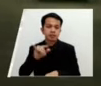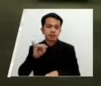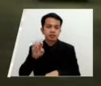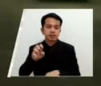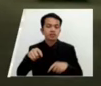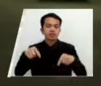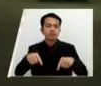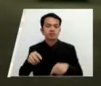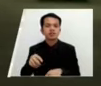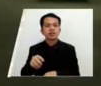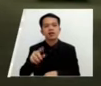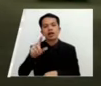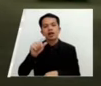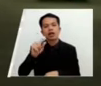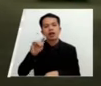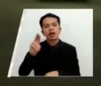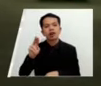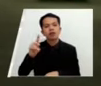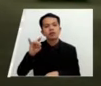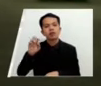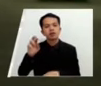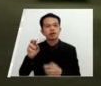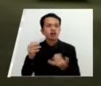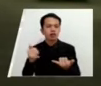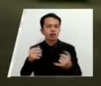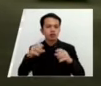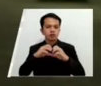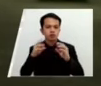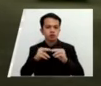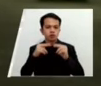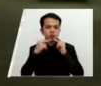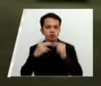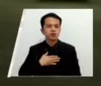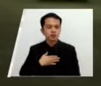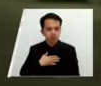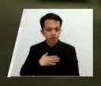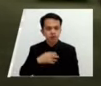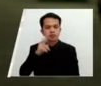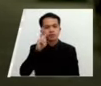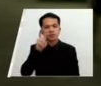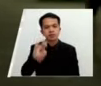Lao PDR, para sa GMA Integrated News, ako si Ivan Mayrina, ang inyong saksi.